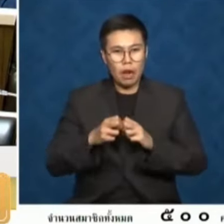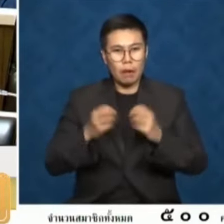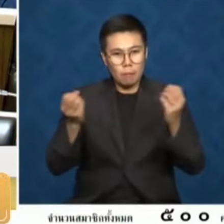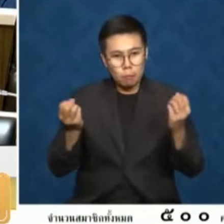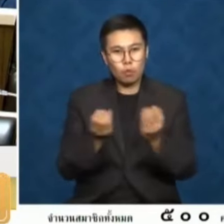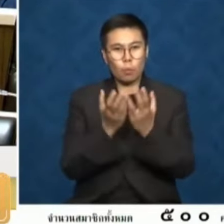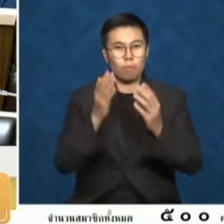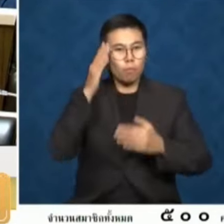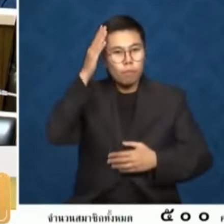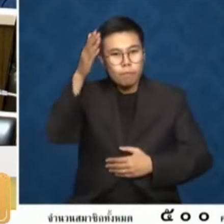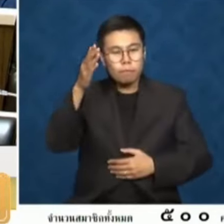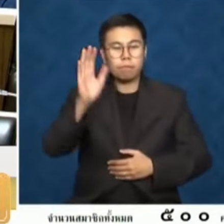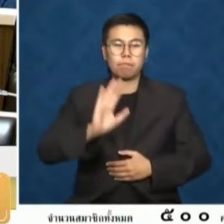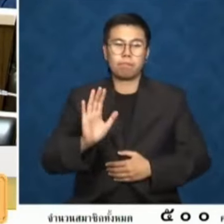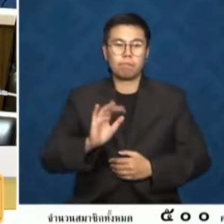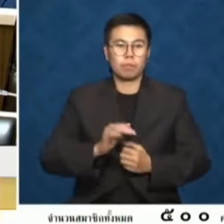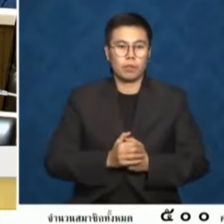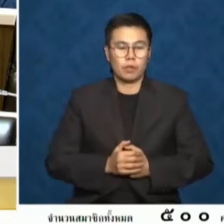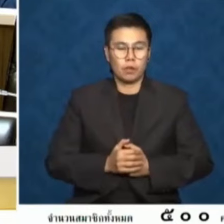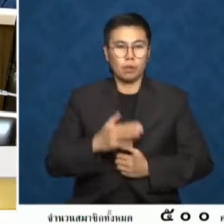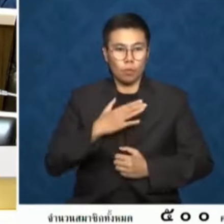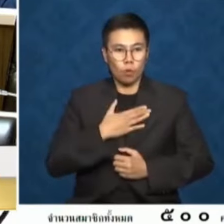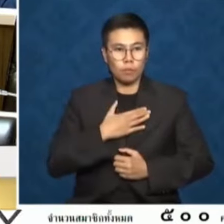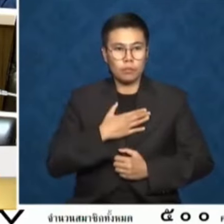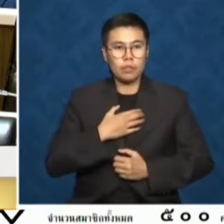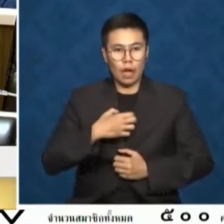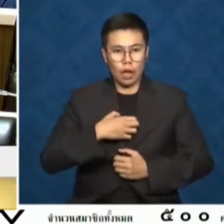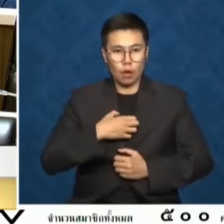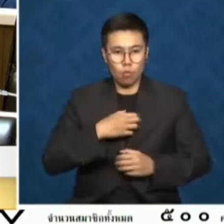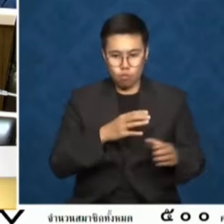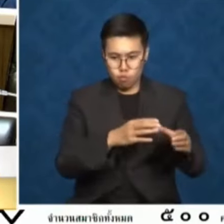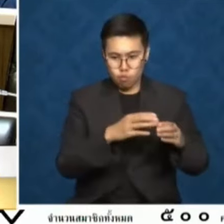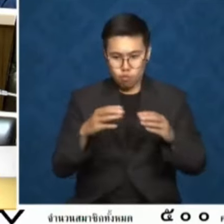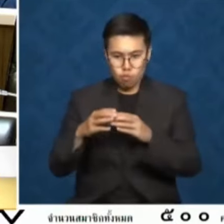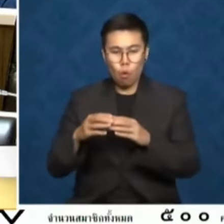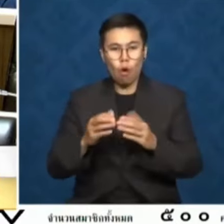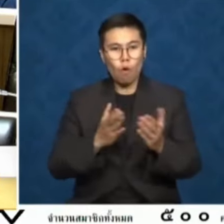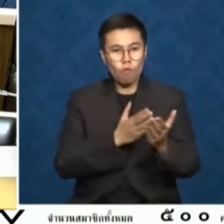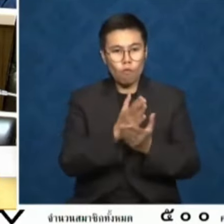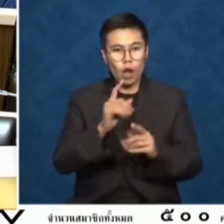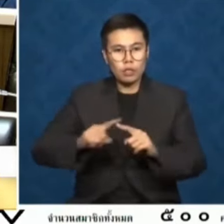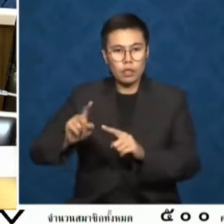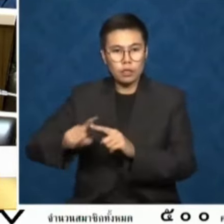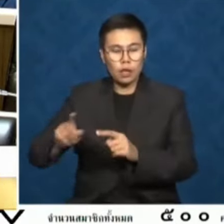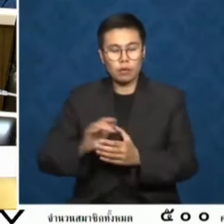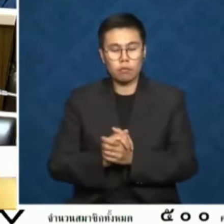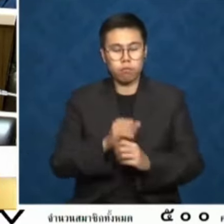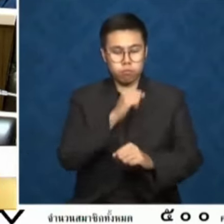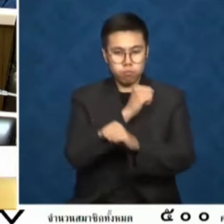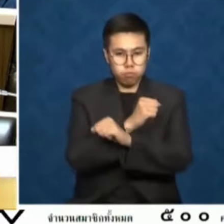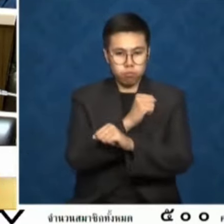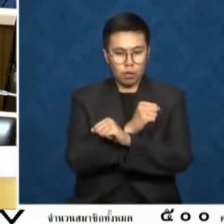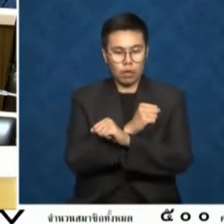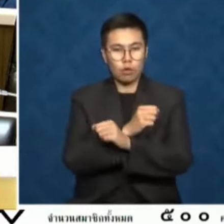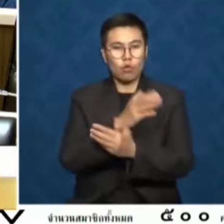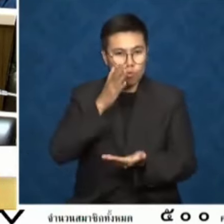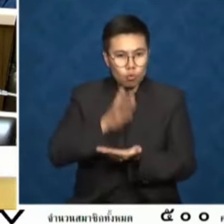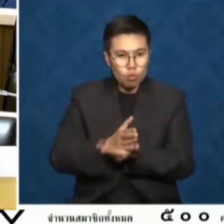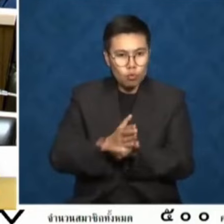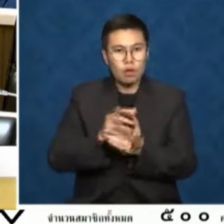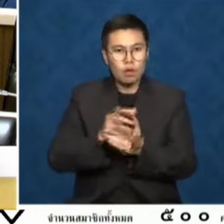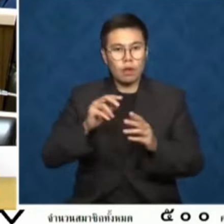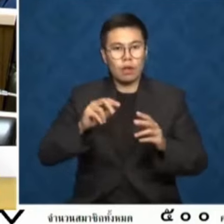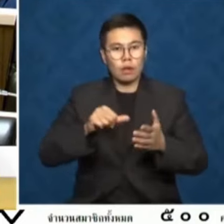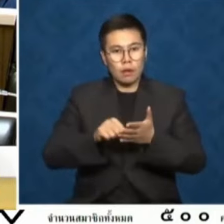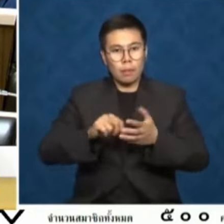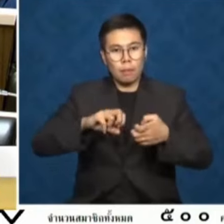ใหญ่ต่อไปอีกเลยกระผมขอให้ทุกฝ่ายกำหนดแนวทางในการป้องกันปราบปรามระงับยับยั้งและแก้ไขปัญห